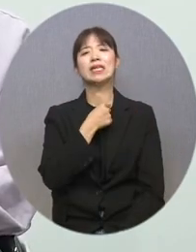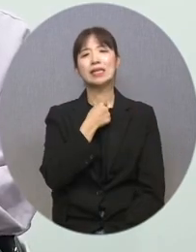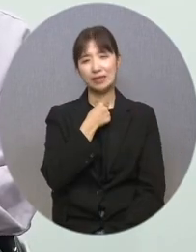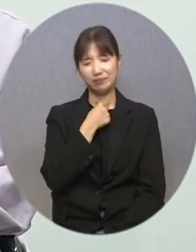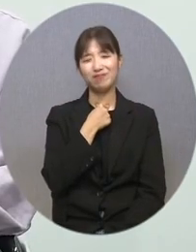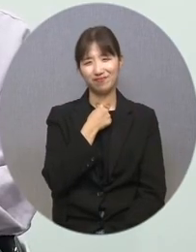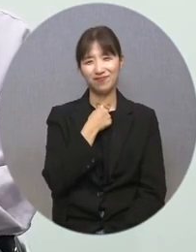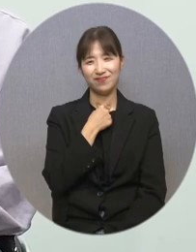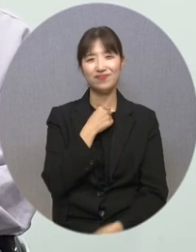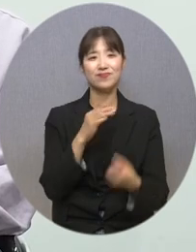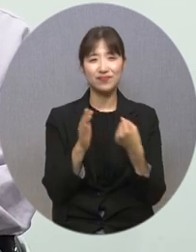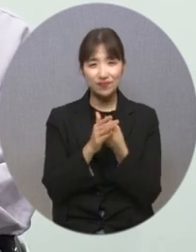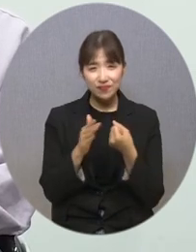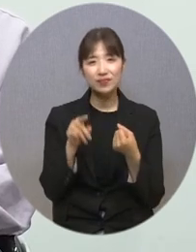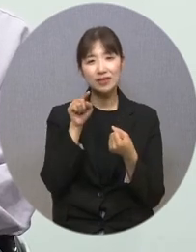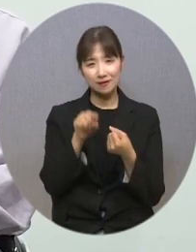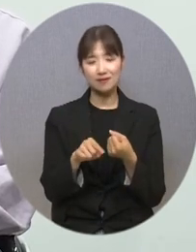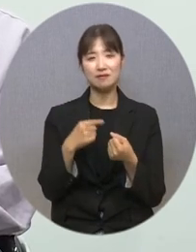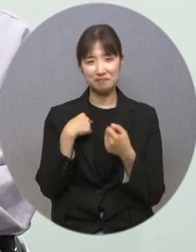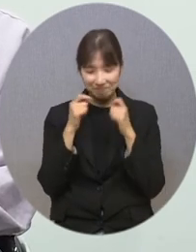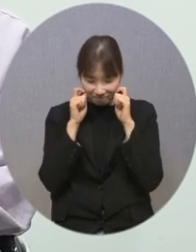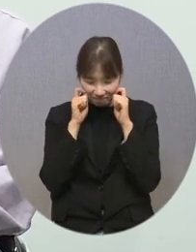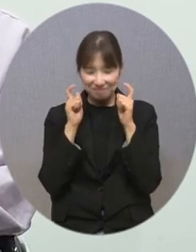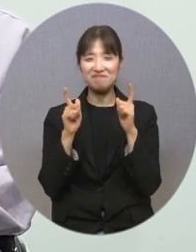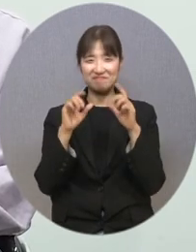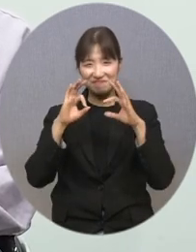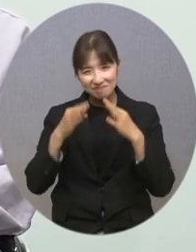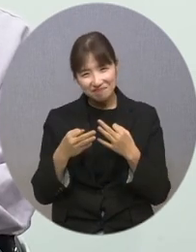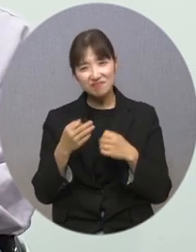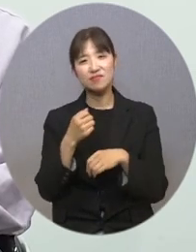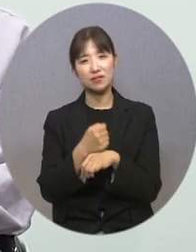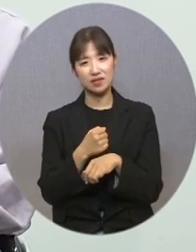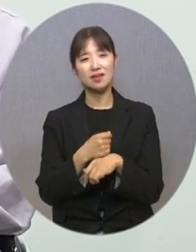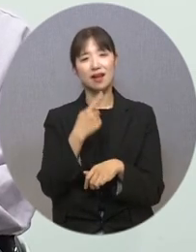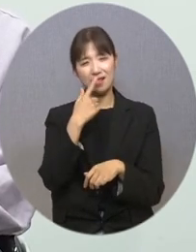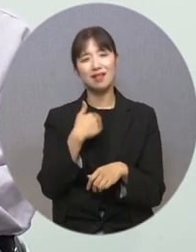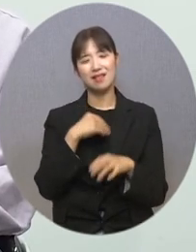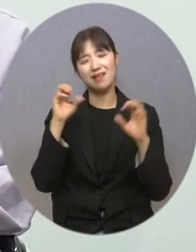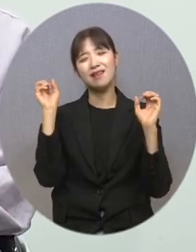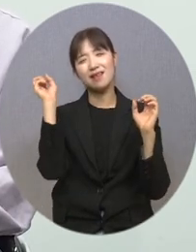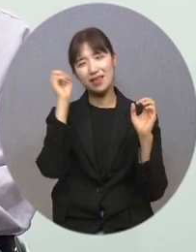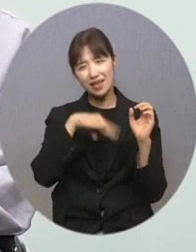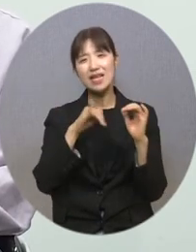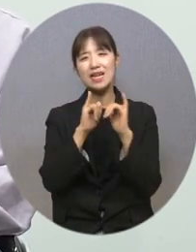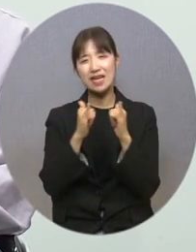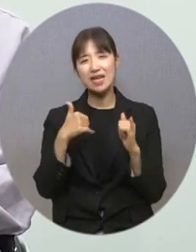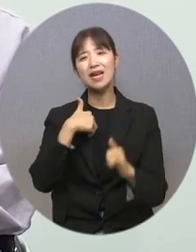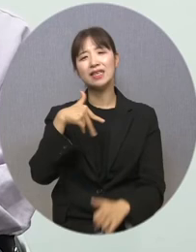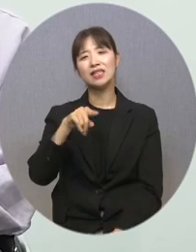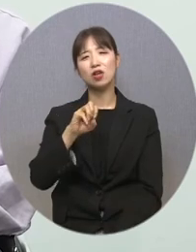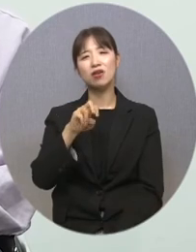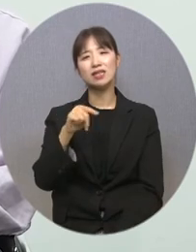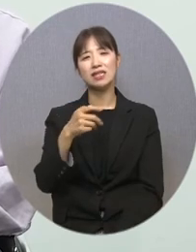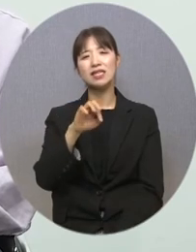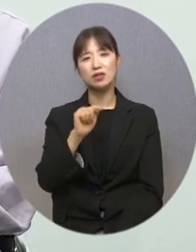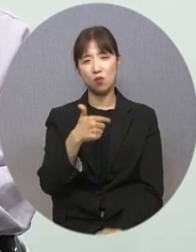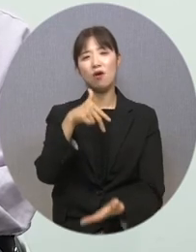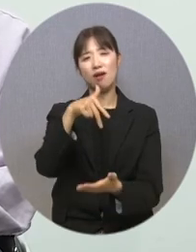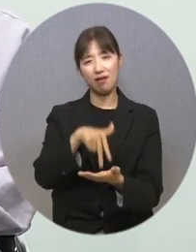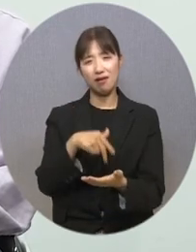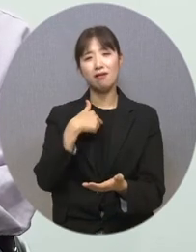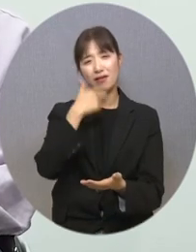되게 그래서 그런거를 스스로 한번 깨닫고 나서는 아 나는 그냥 인간 정승원 일하는 사람으로서 나의